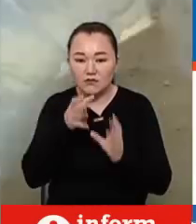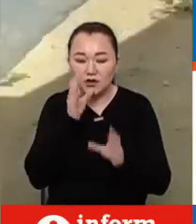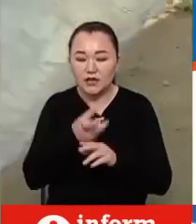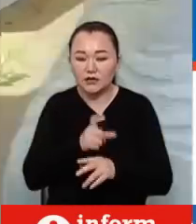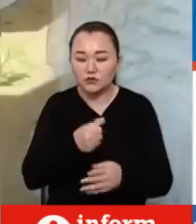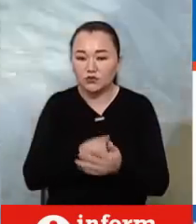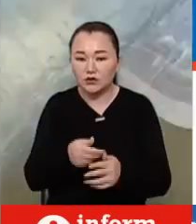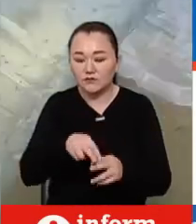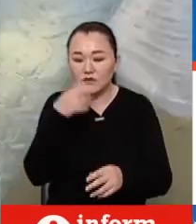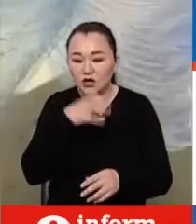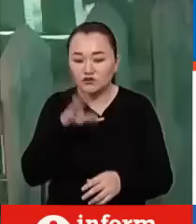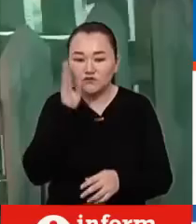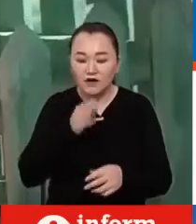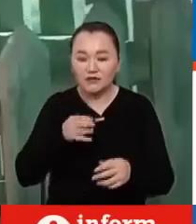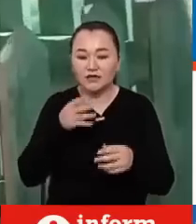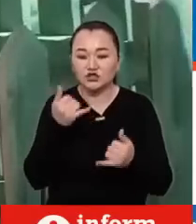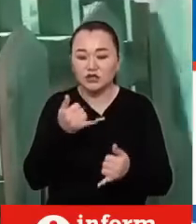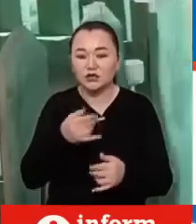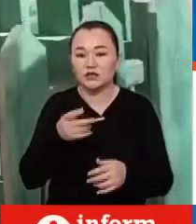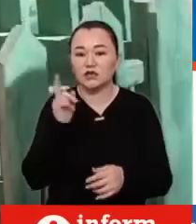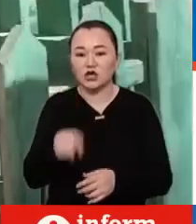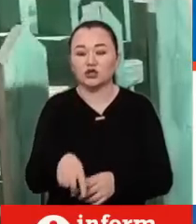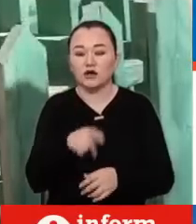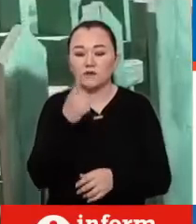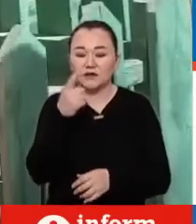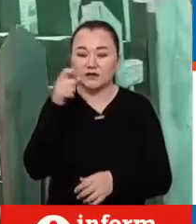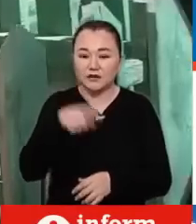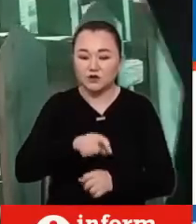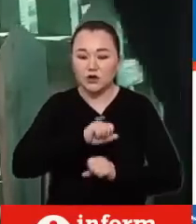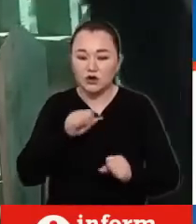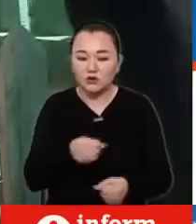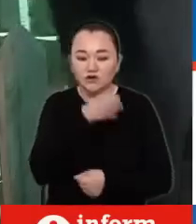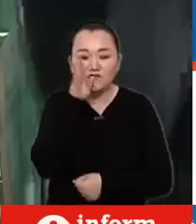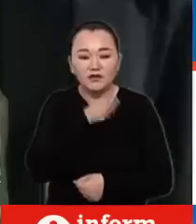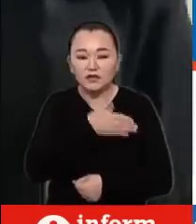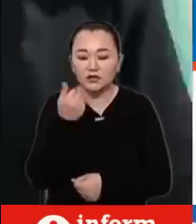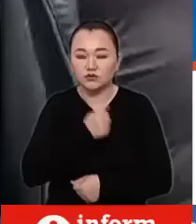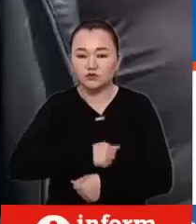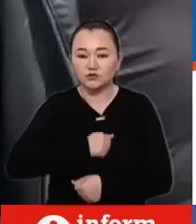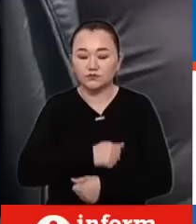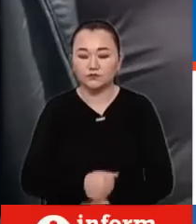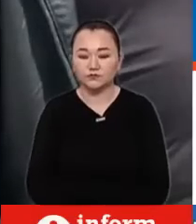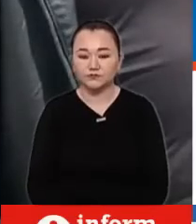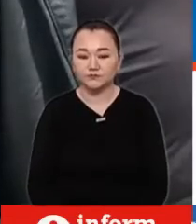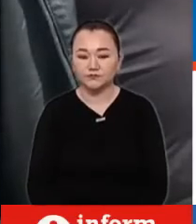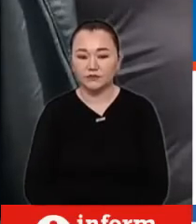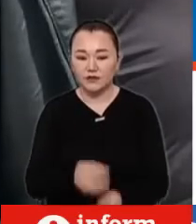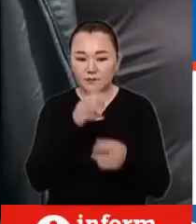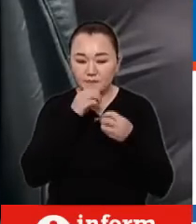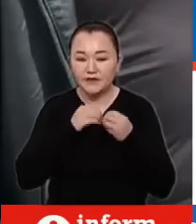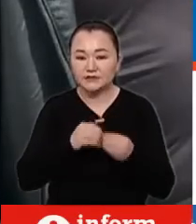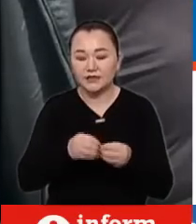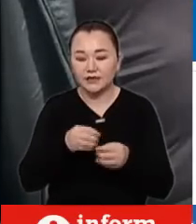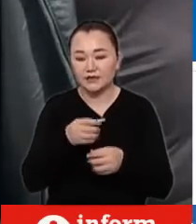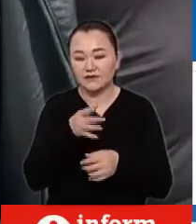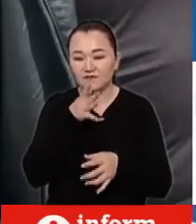бұған дейін ыстық судан ажыратылған үйімізде енді міне тіпті бір тамшы суда ақпай тұр деп ашулы. Постоянно ол деген